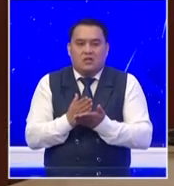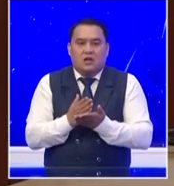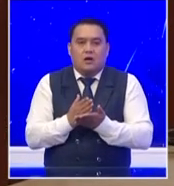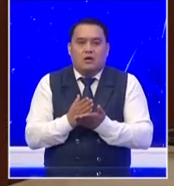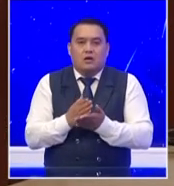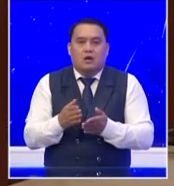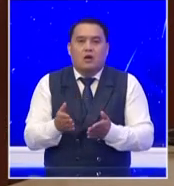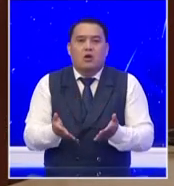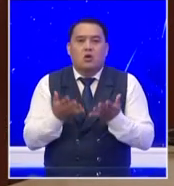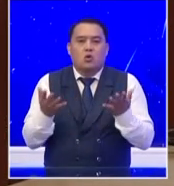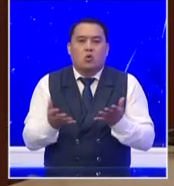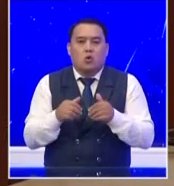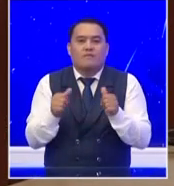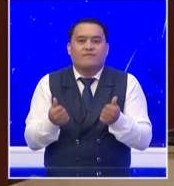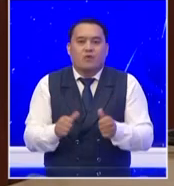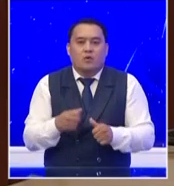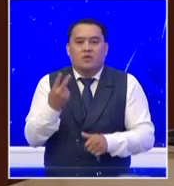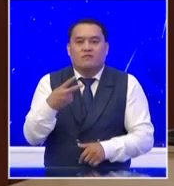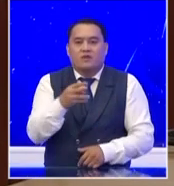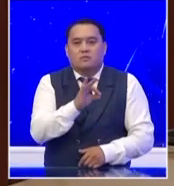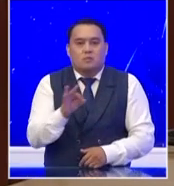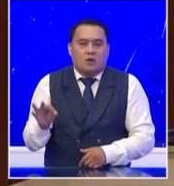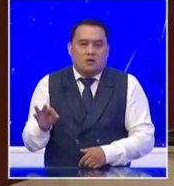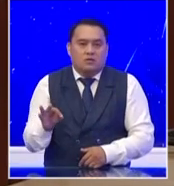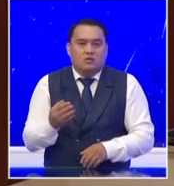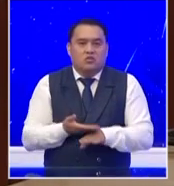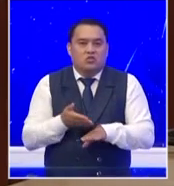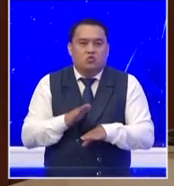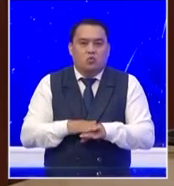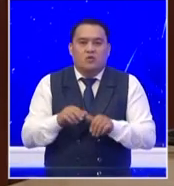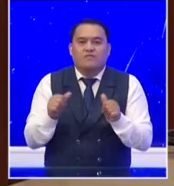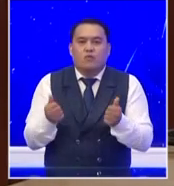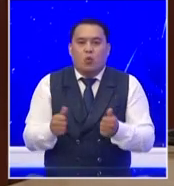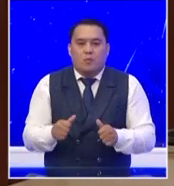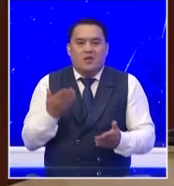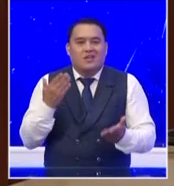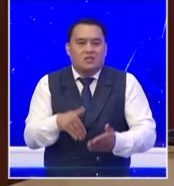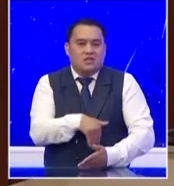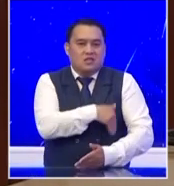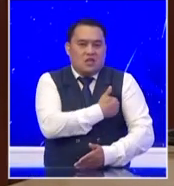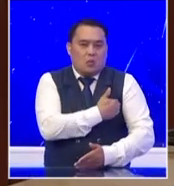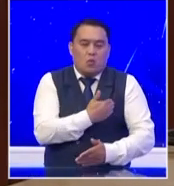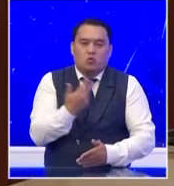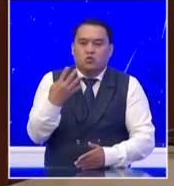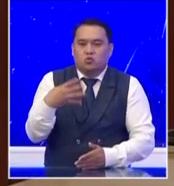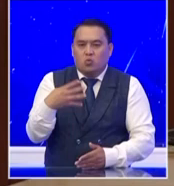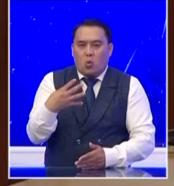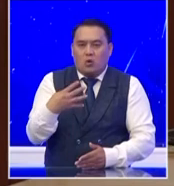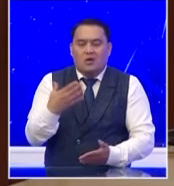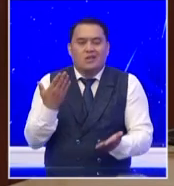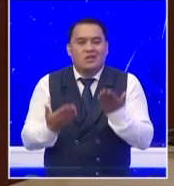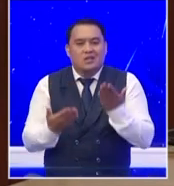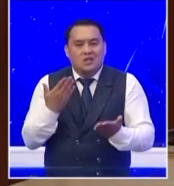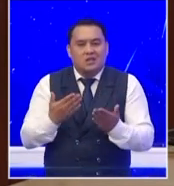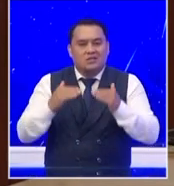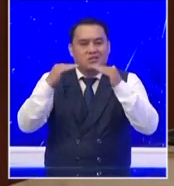правило, в легкой форме, и только 20% протекает в тяжелой форме. Если у вас температура близится к 40 градусам, если она